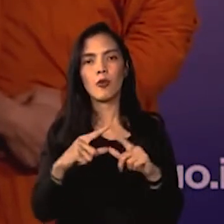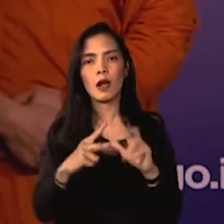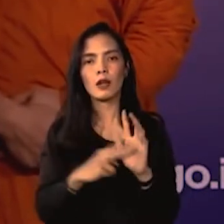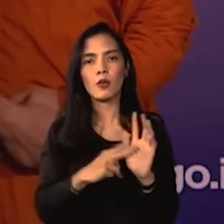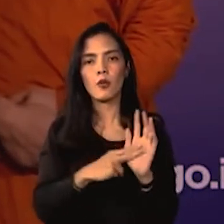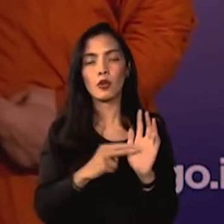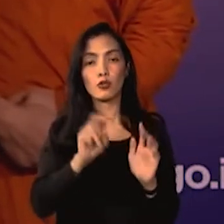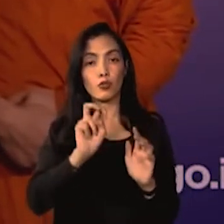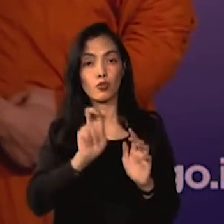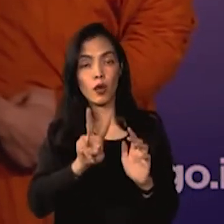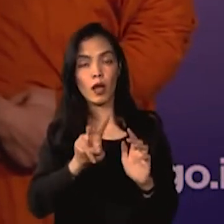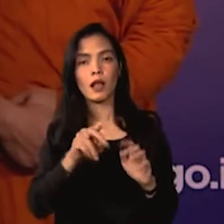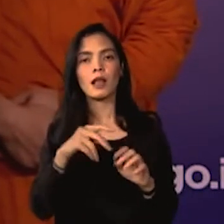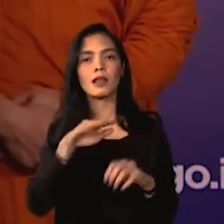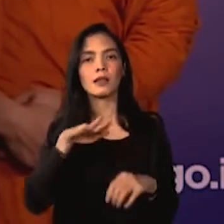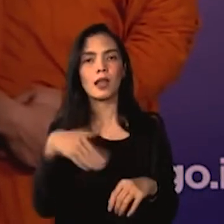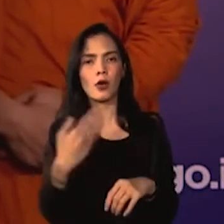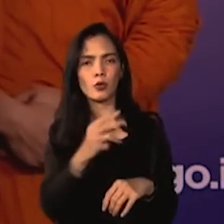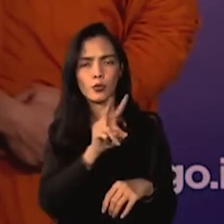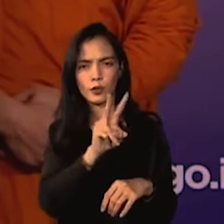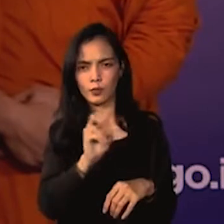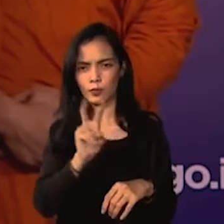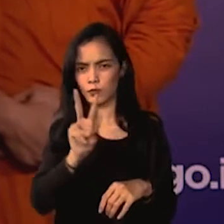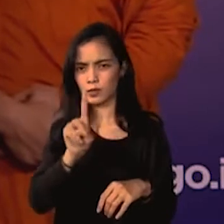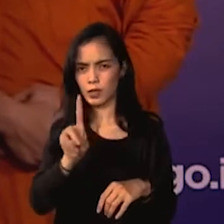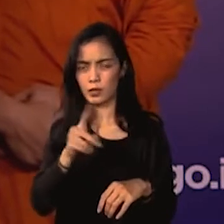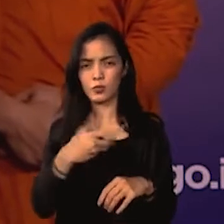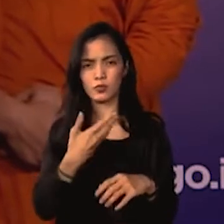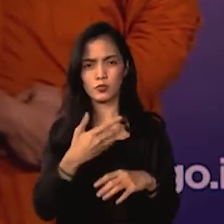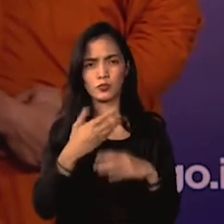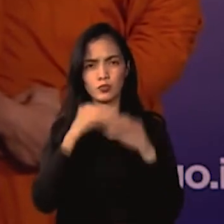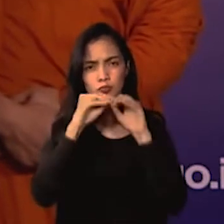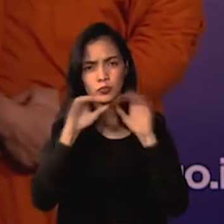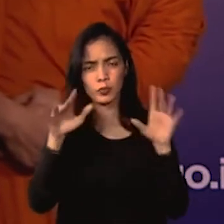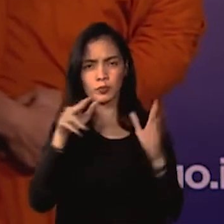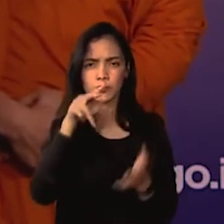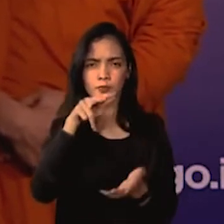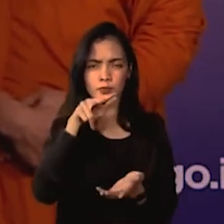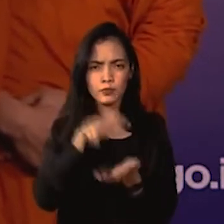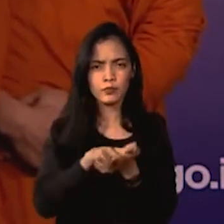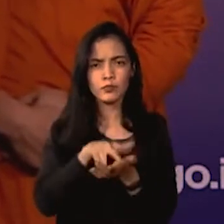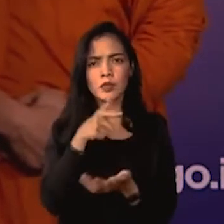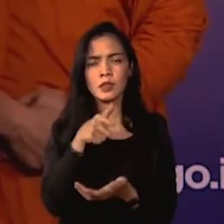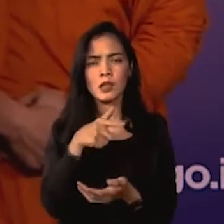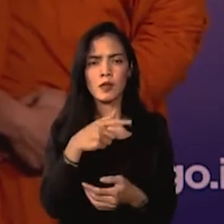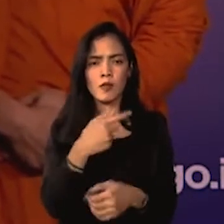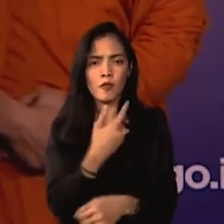2021 telah menyatakan bahwa vaksin COVID-19 ini